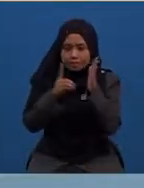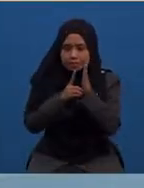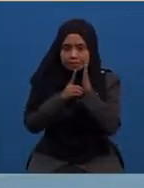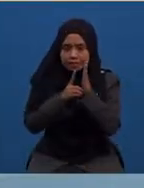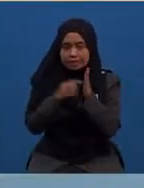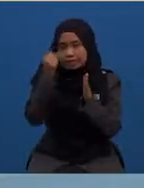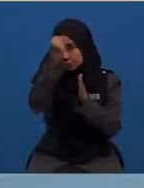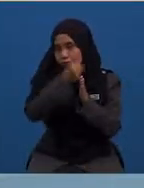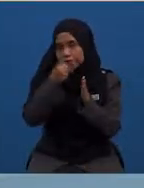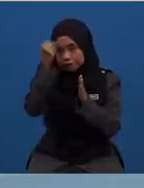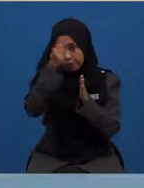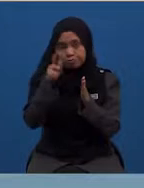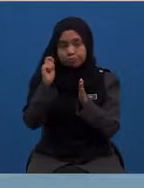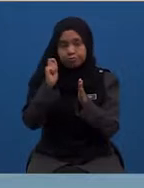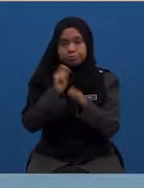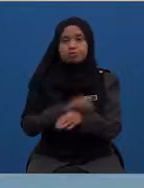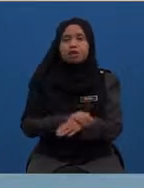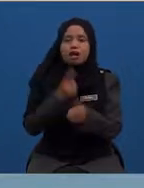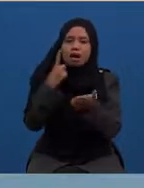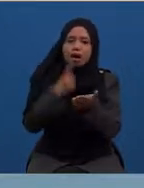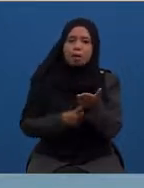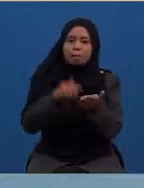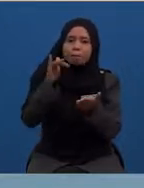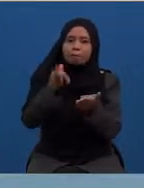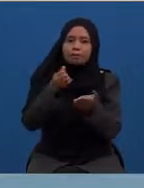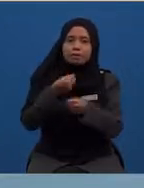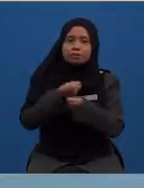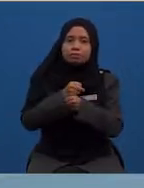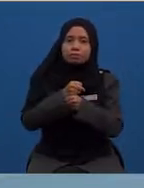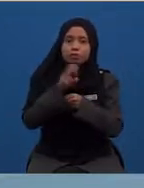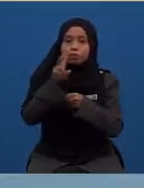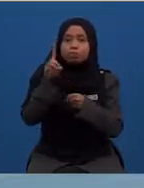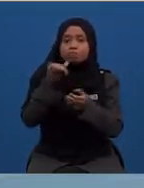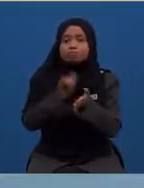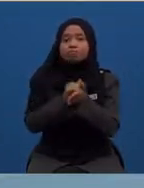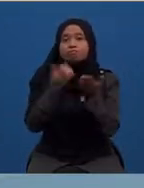ciri-ciri yang telah cikgu berikan tadi, apa ya bentuk dua dimensi ini?